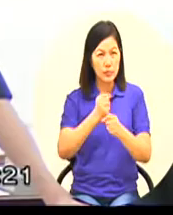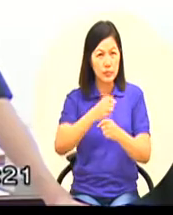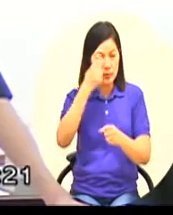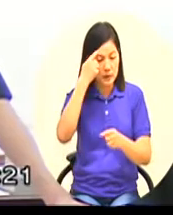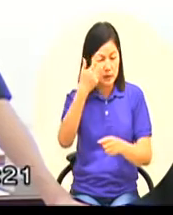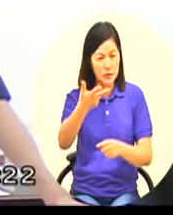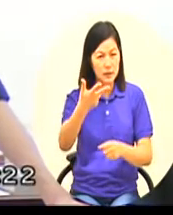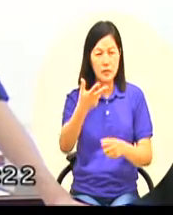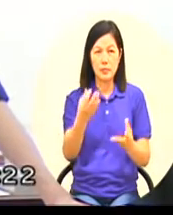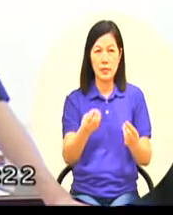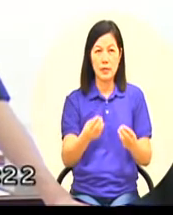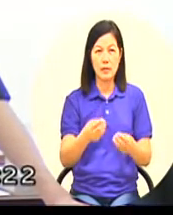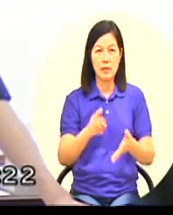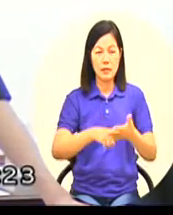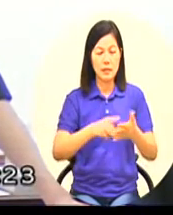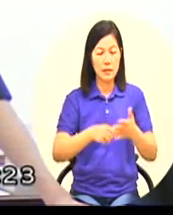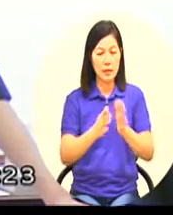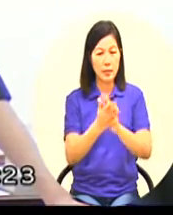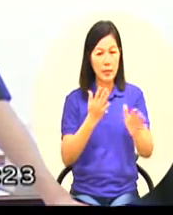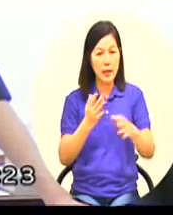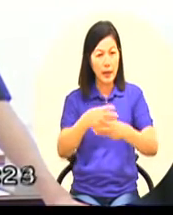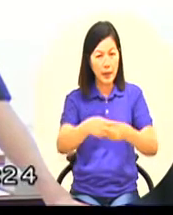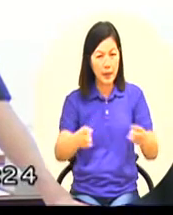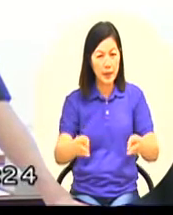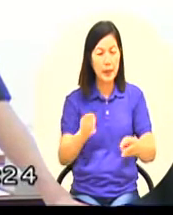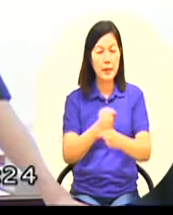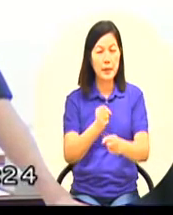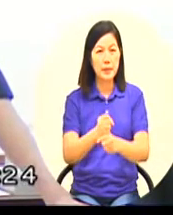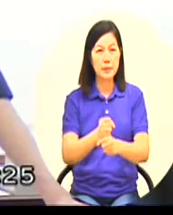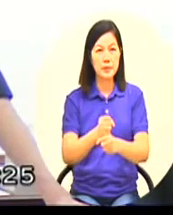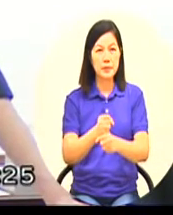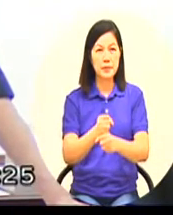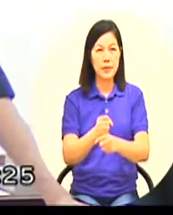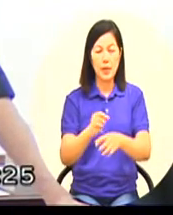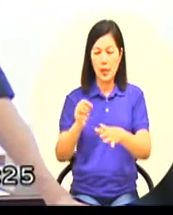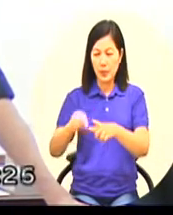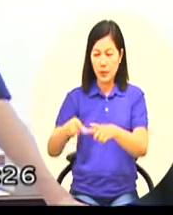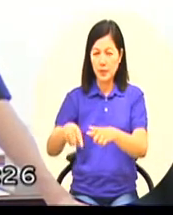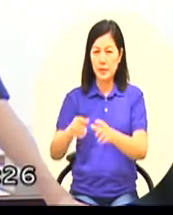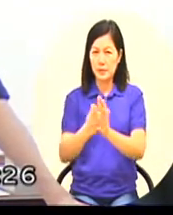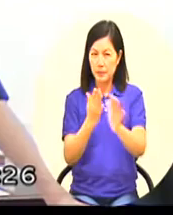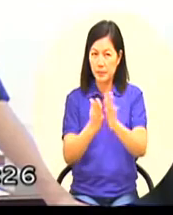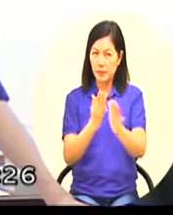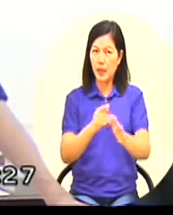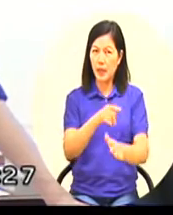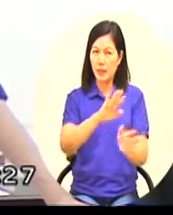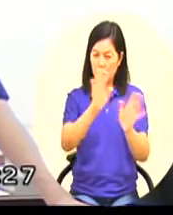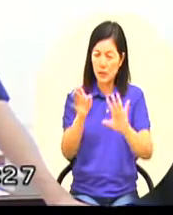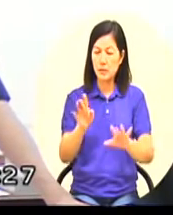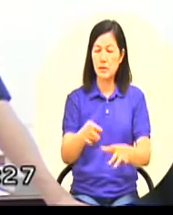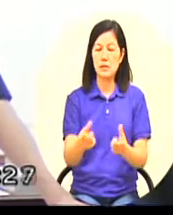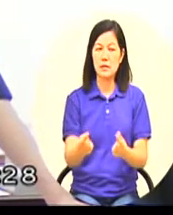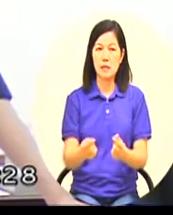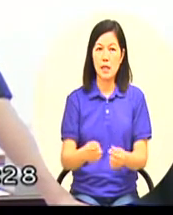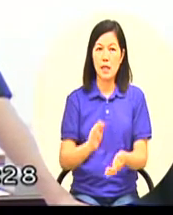所以在简单的排班上，他们各个业者的比例是这样。将来医生纳劳基法一